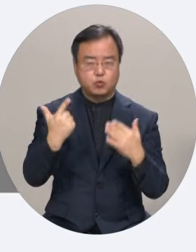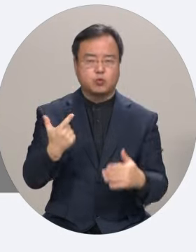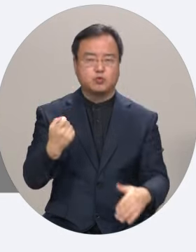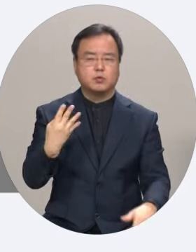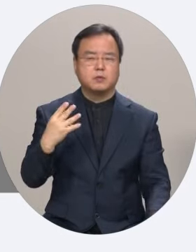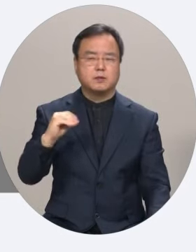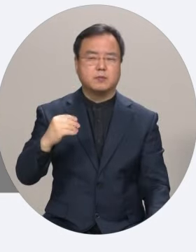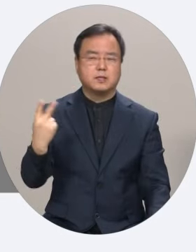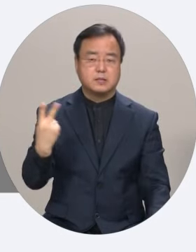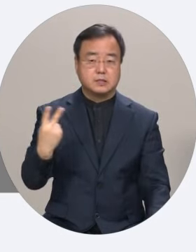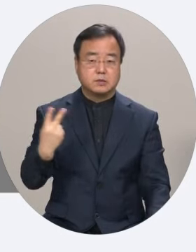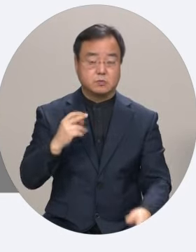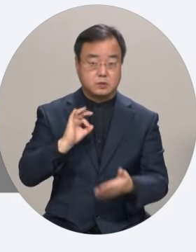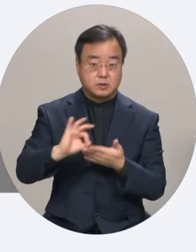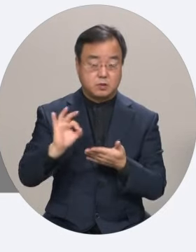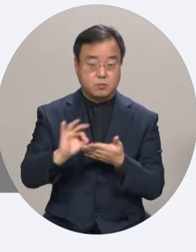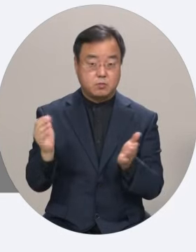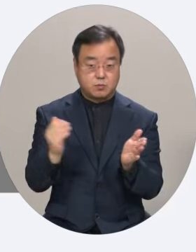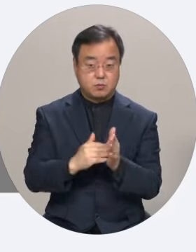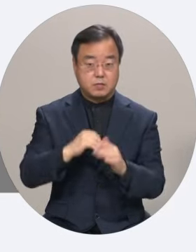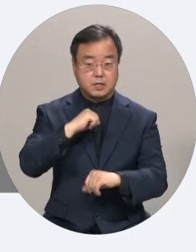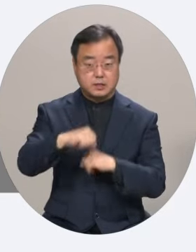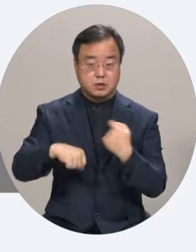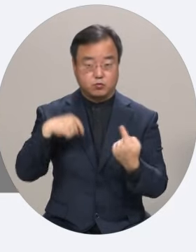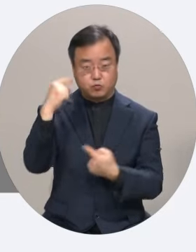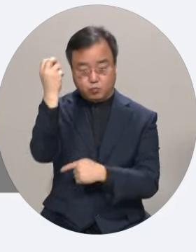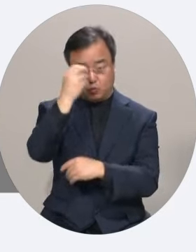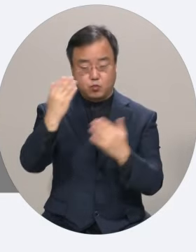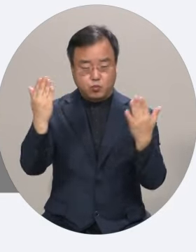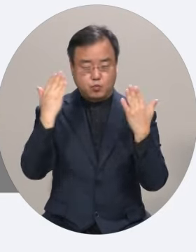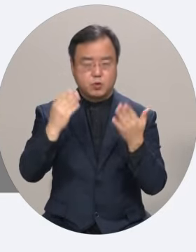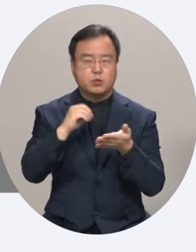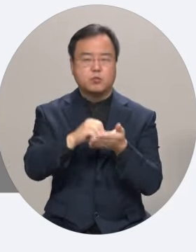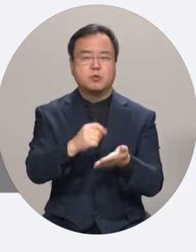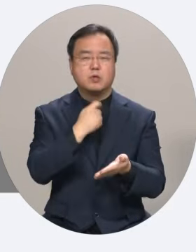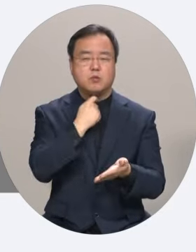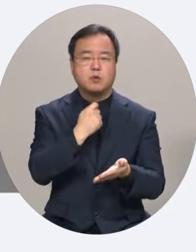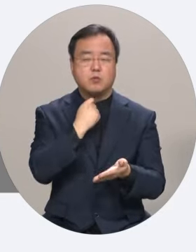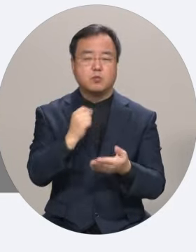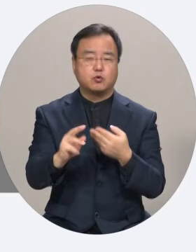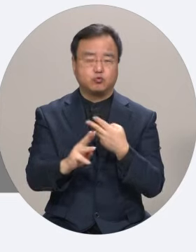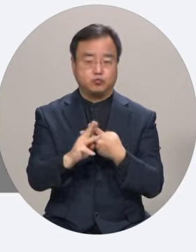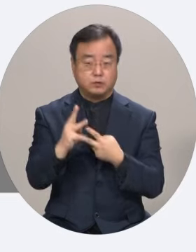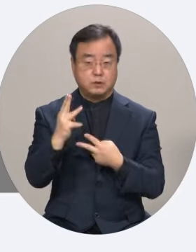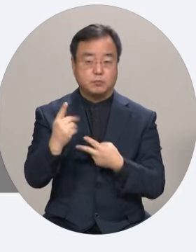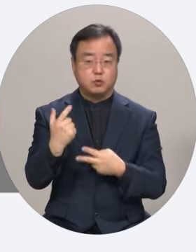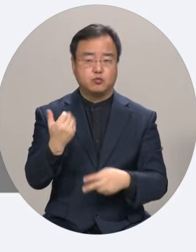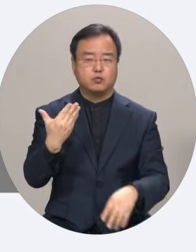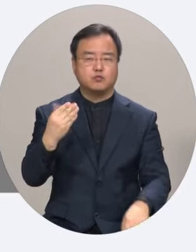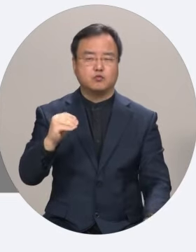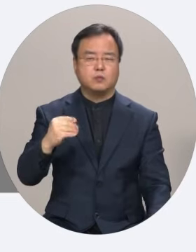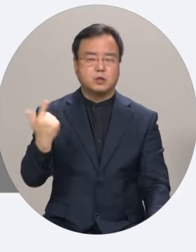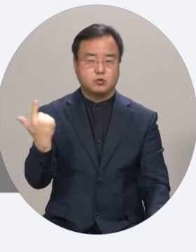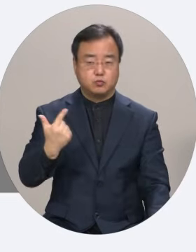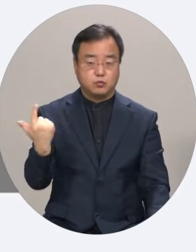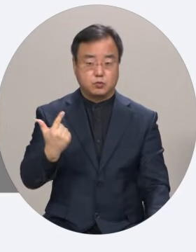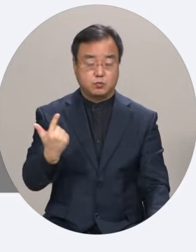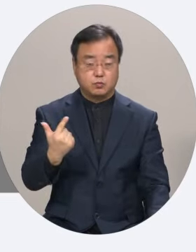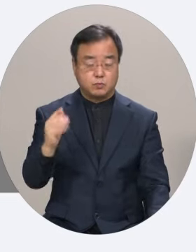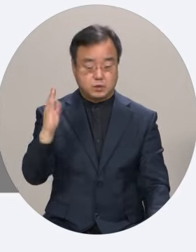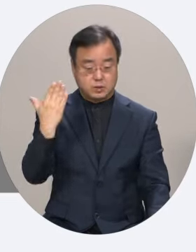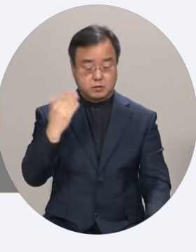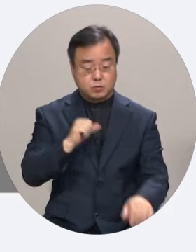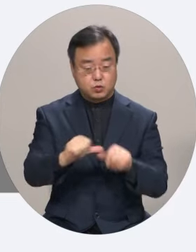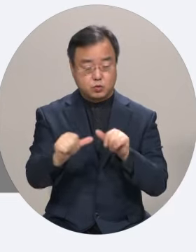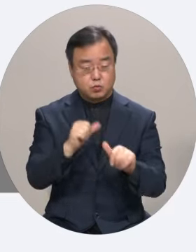사교육비로 썼습니다 자사고 진학을 원하는 중학생은 69만 6,000원으로 더 많았습니다 최근 설문